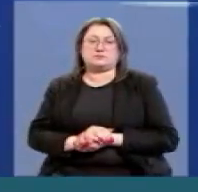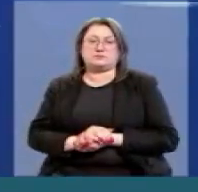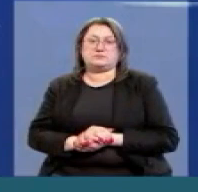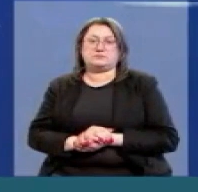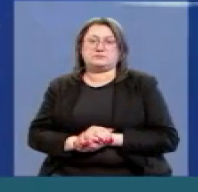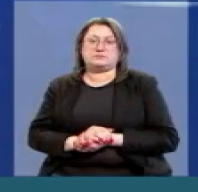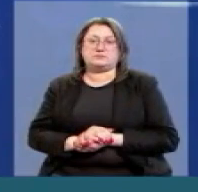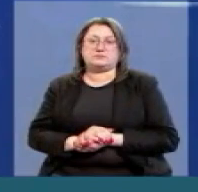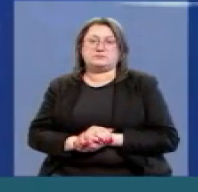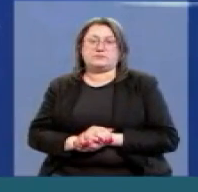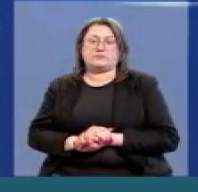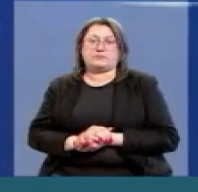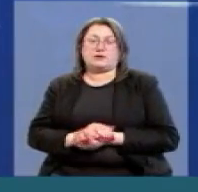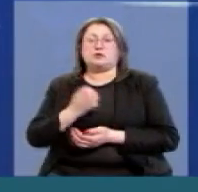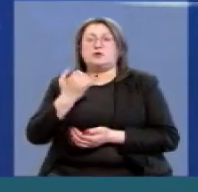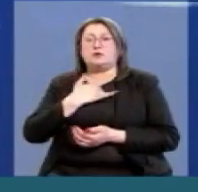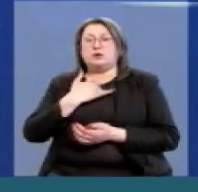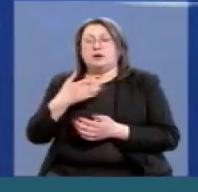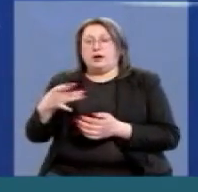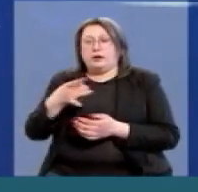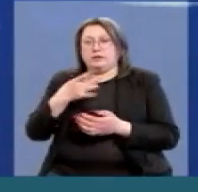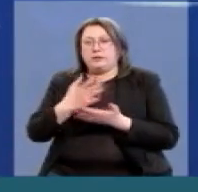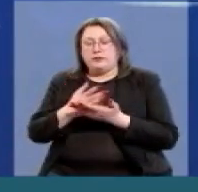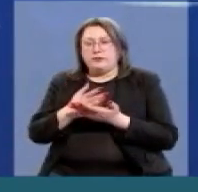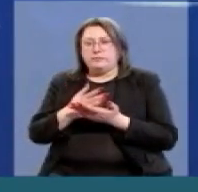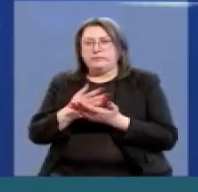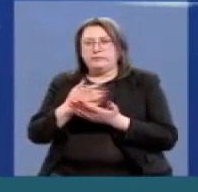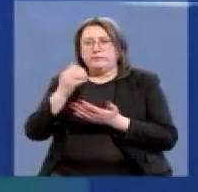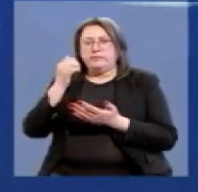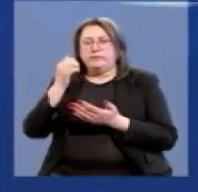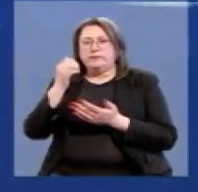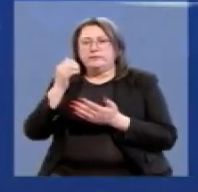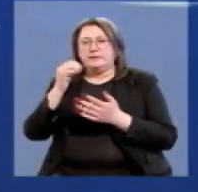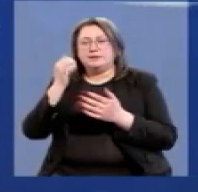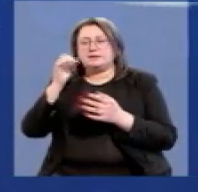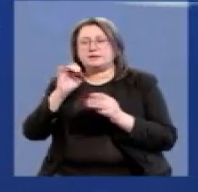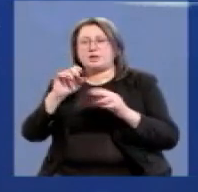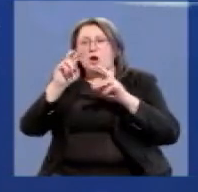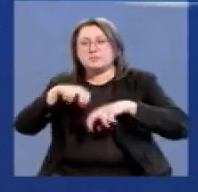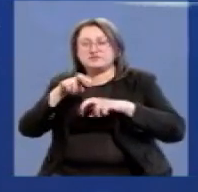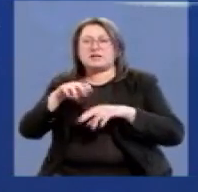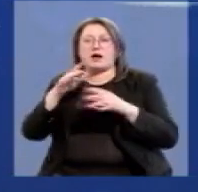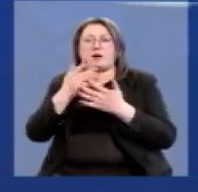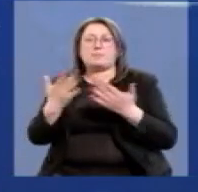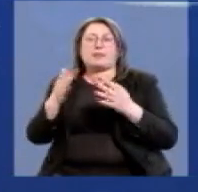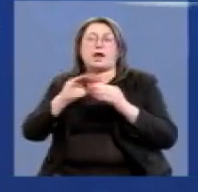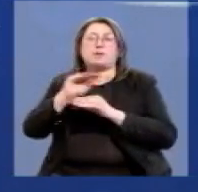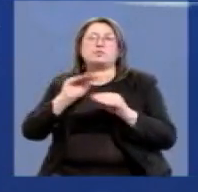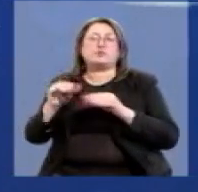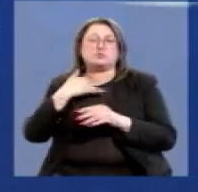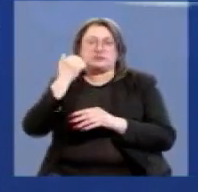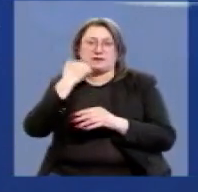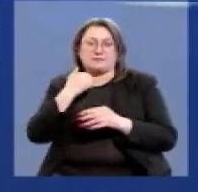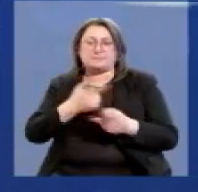объявлены государственные закупки. Қостанай облысына басқа елдерден, соның ішінде Литва, Эстония, Дания, Чехия, Татарстан және